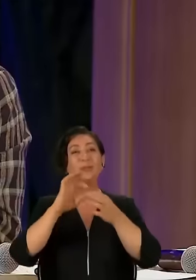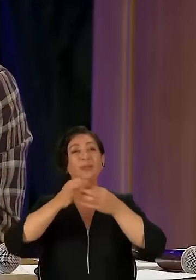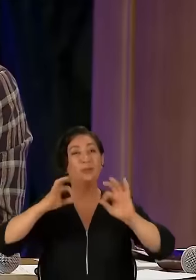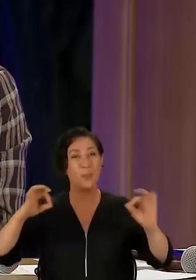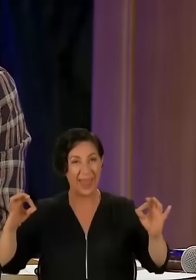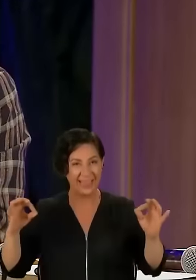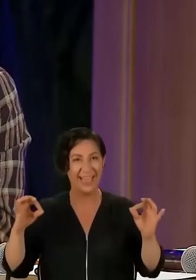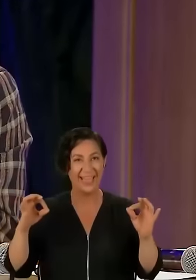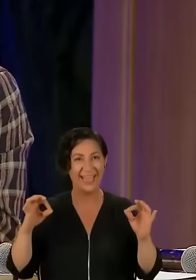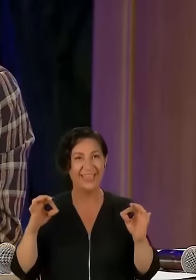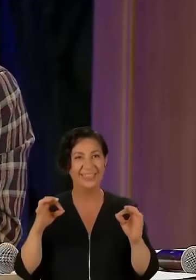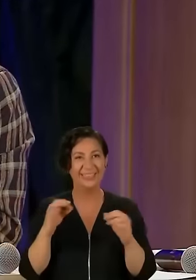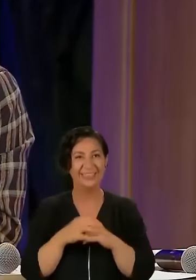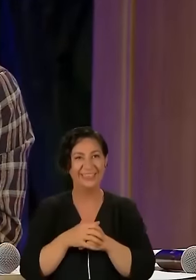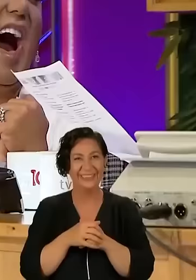cümlelerde.